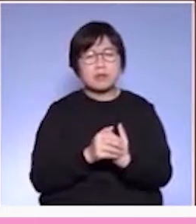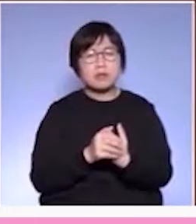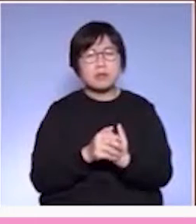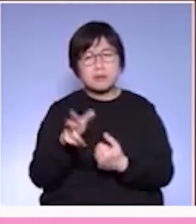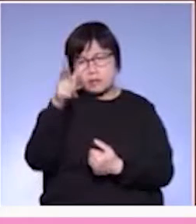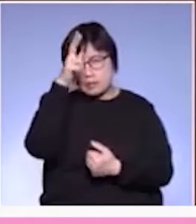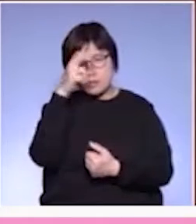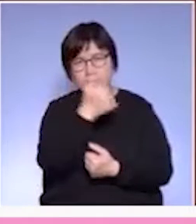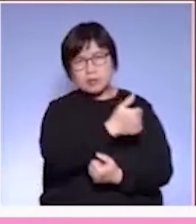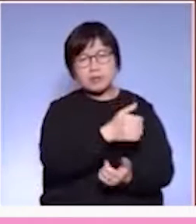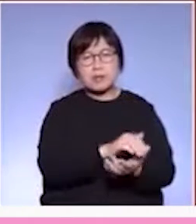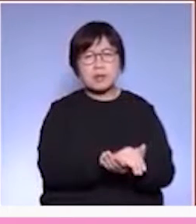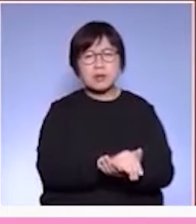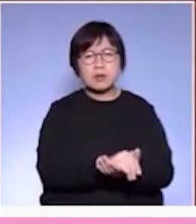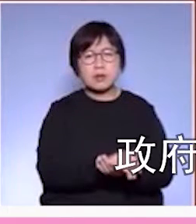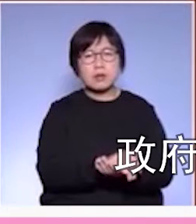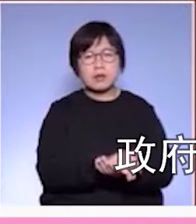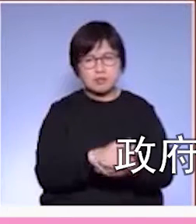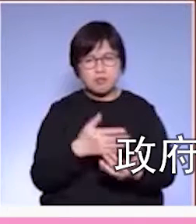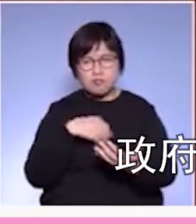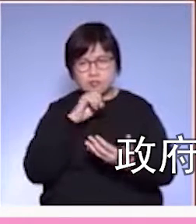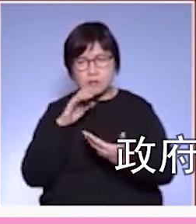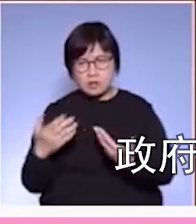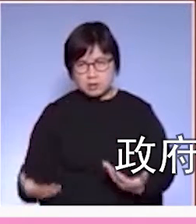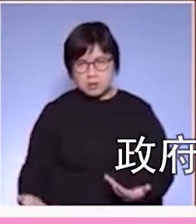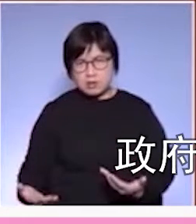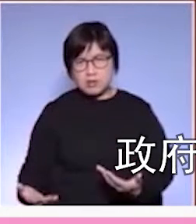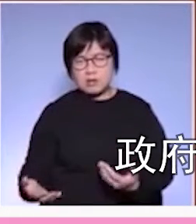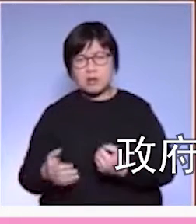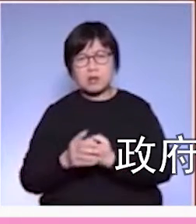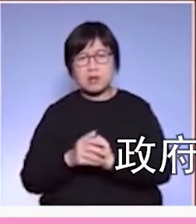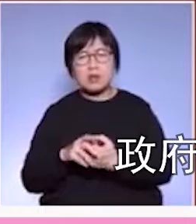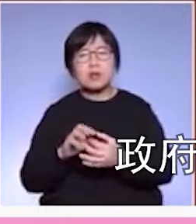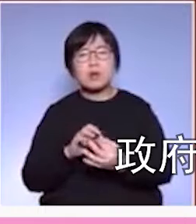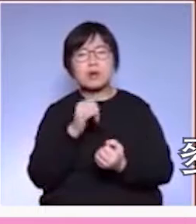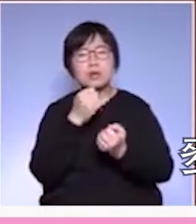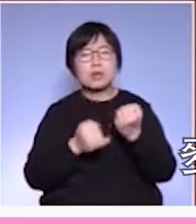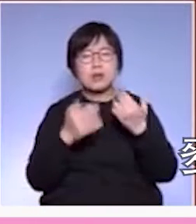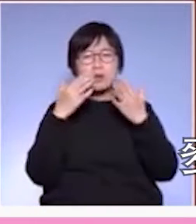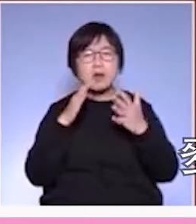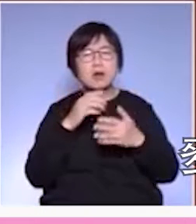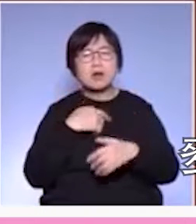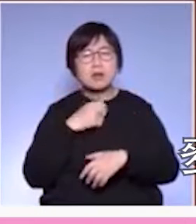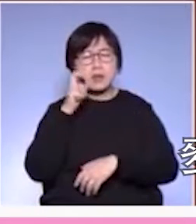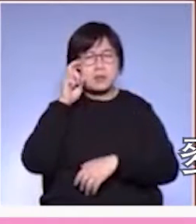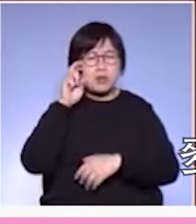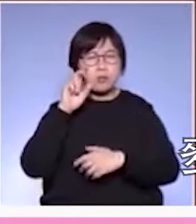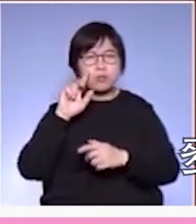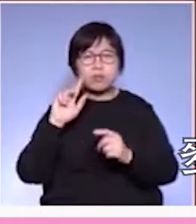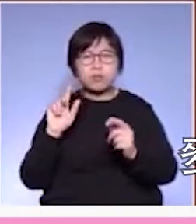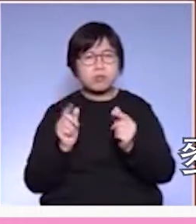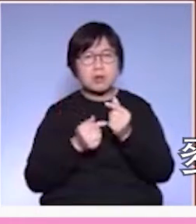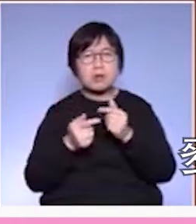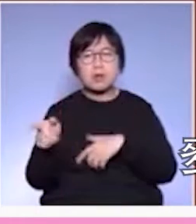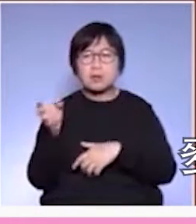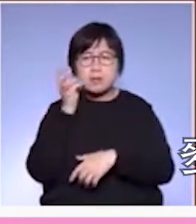首。 正如我哋講咧，而家係進行緊一個有關產假嘅全面檢討，咁所以麥美娟